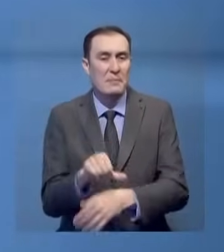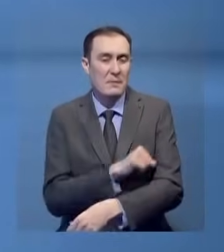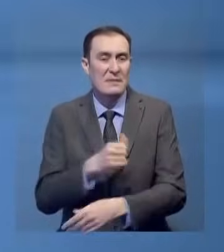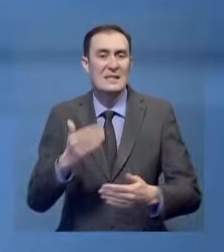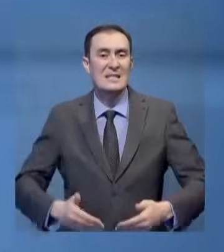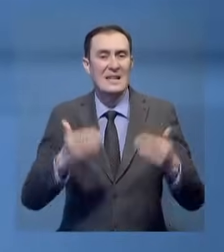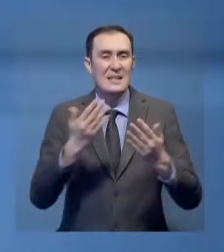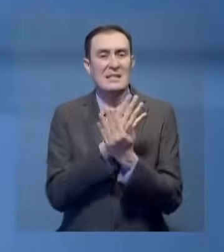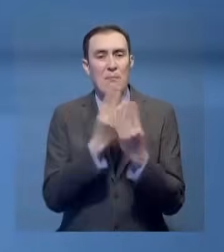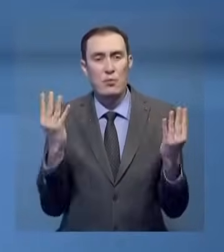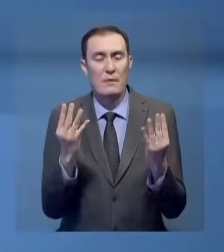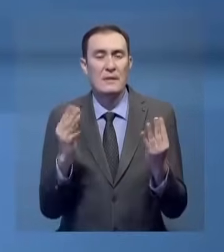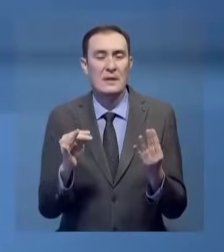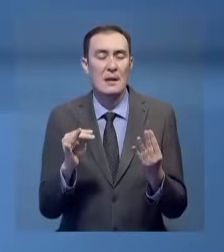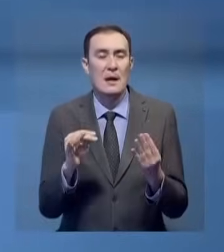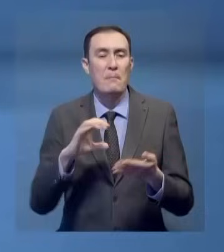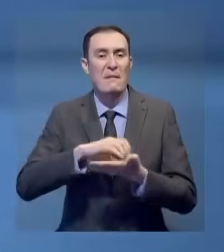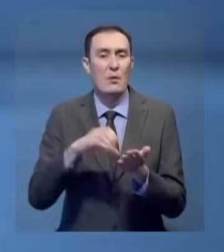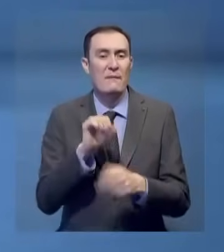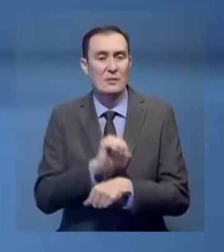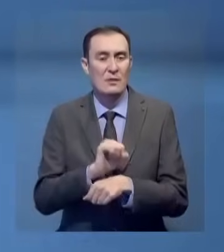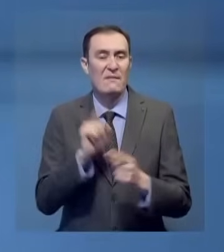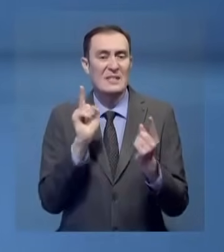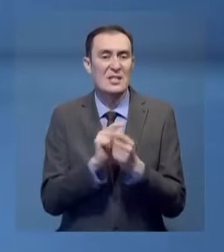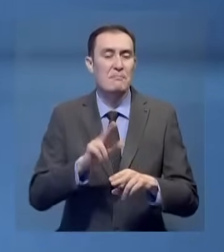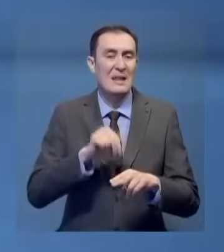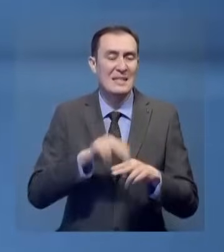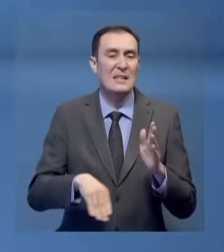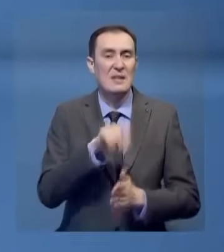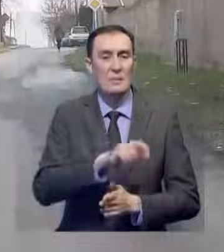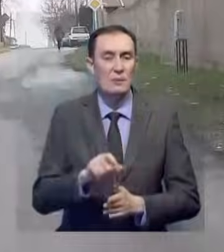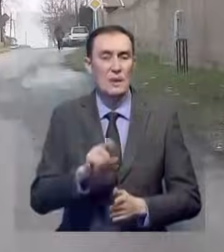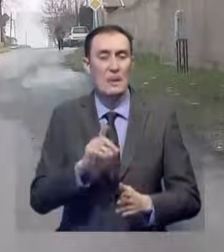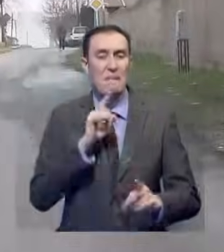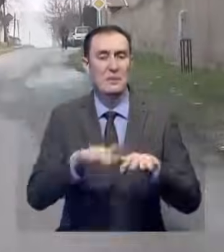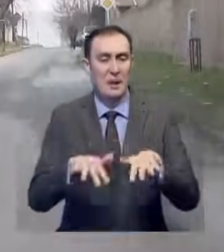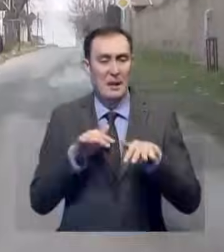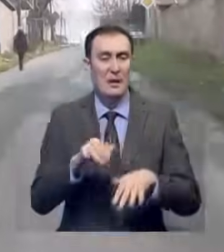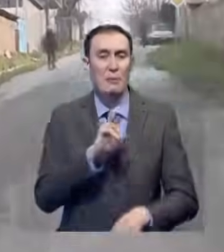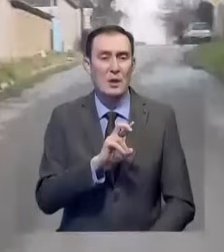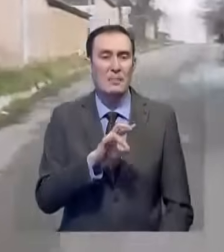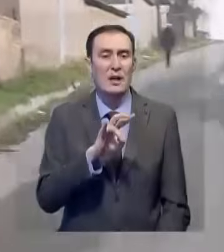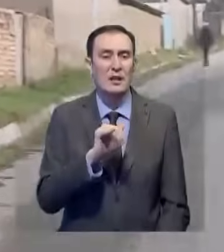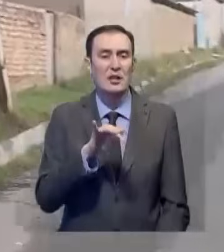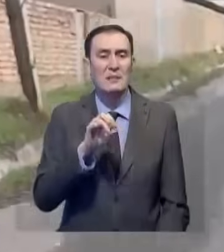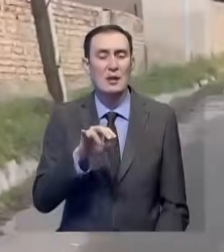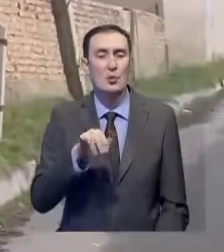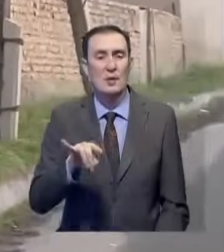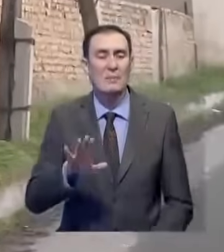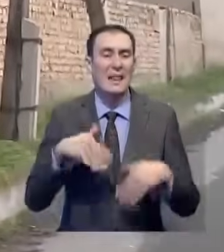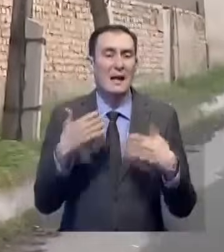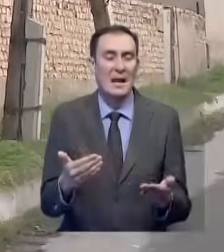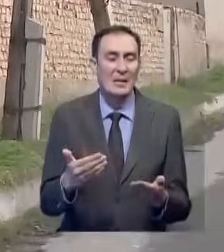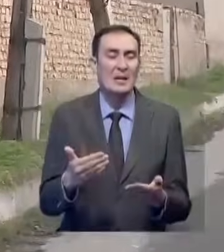стен, заборов и остановочных павильонов. На встрече с полицейскими депутат Мажилиса парламента Булатбек Нажмеддинулы